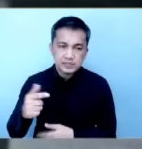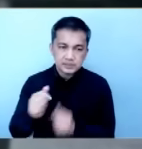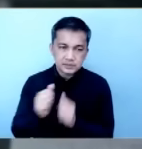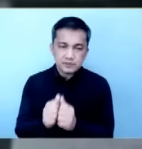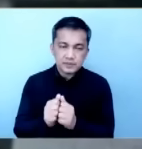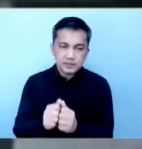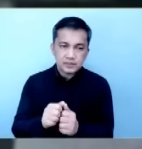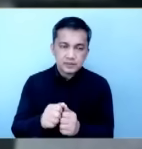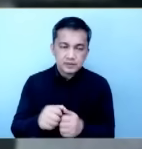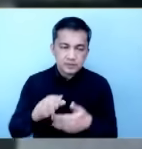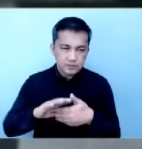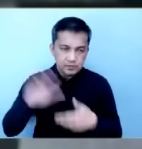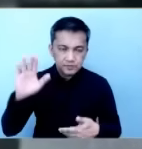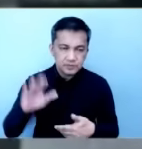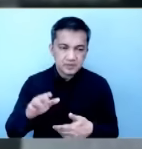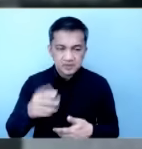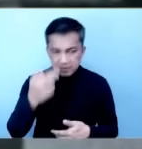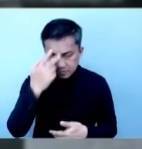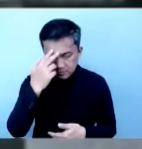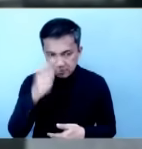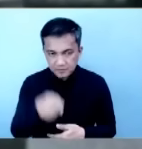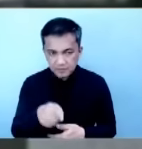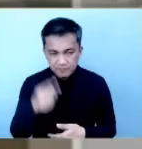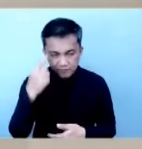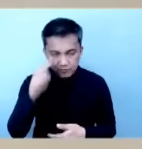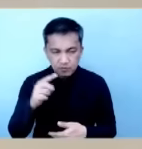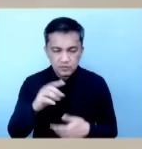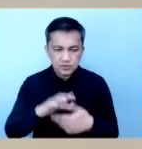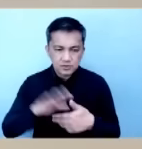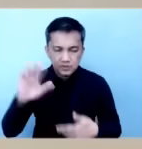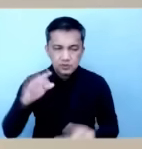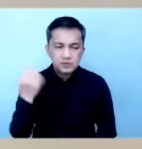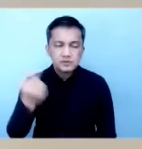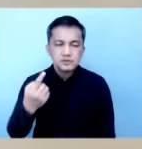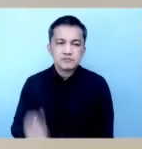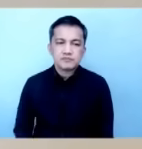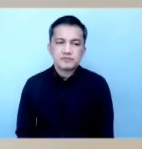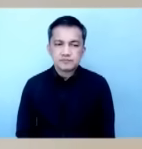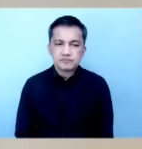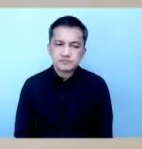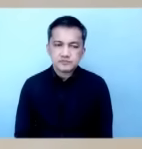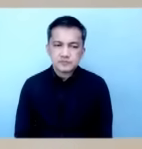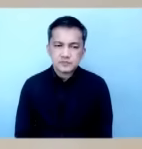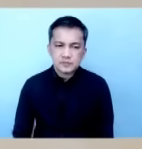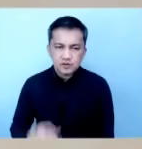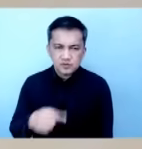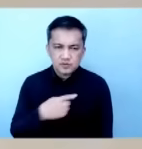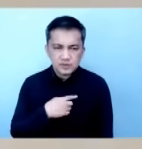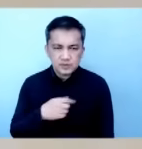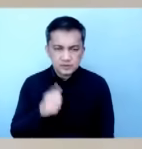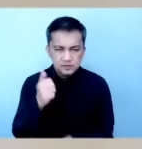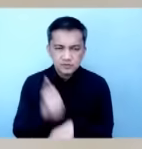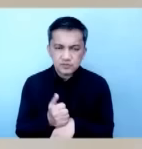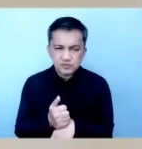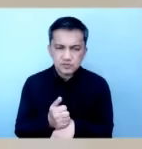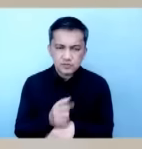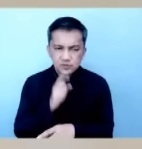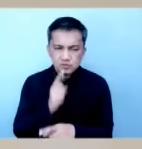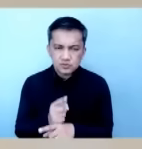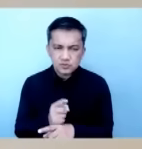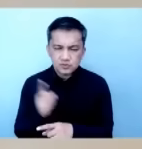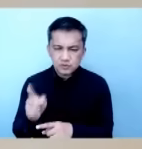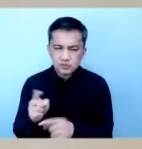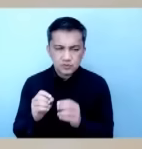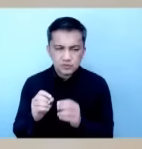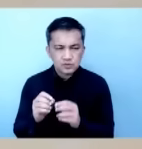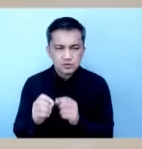ng HPG, baka for the content lang daw ito. So we must have to establish kung totoo po bang organic siya